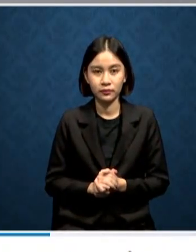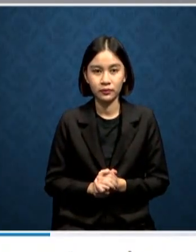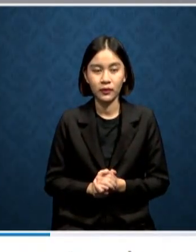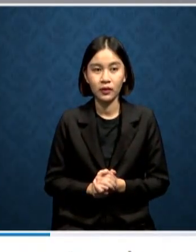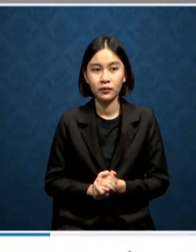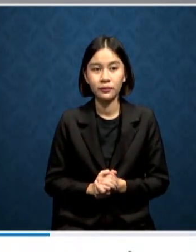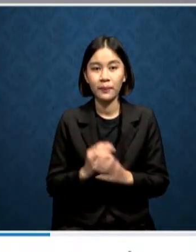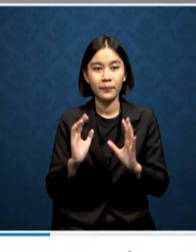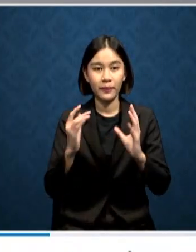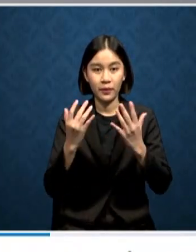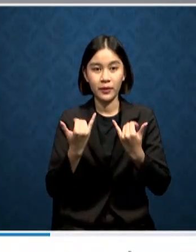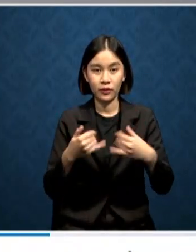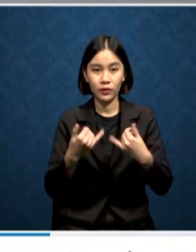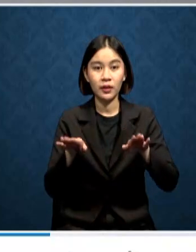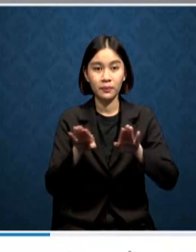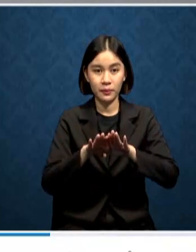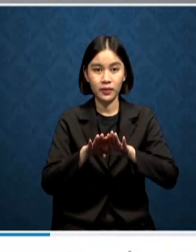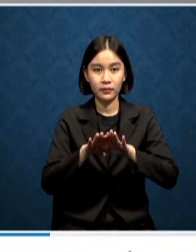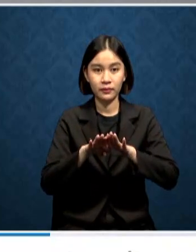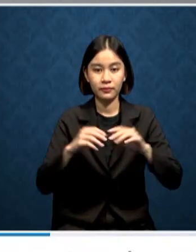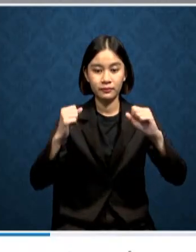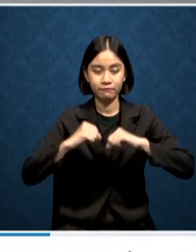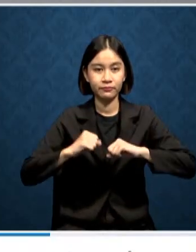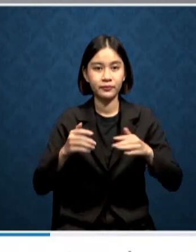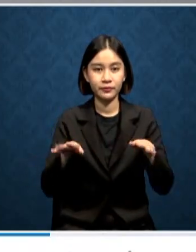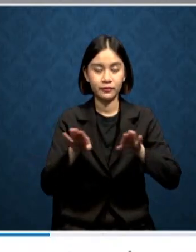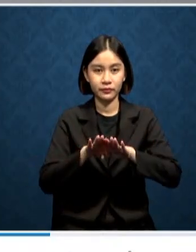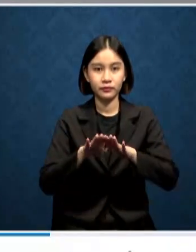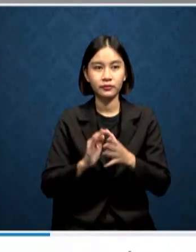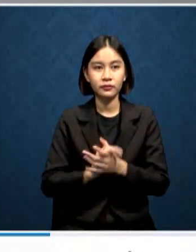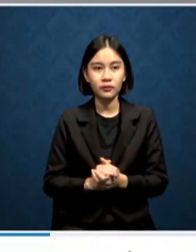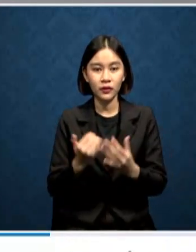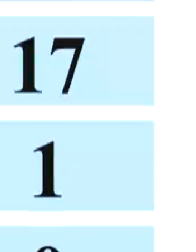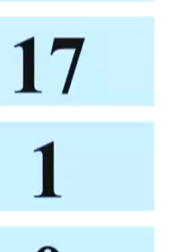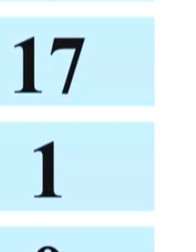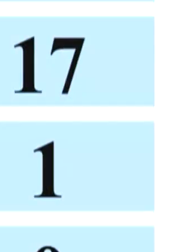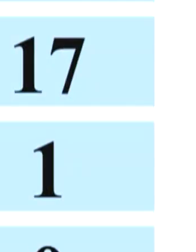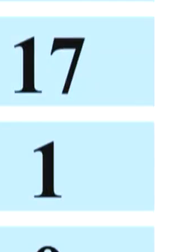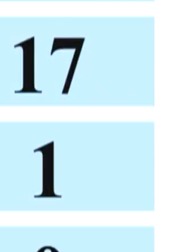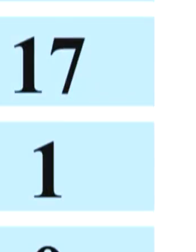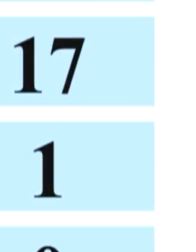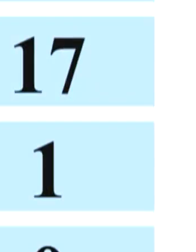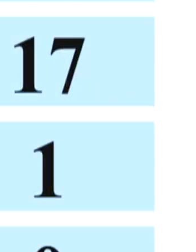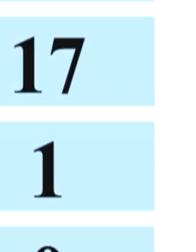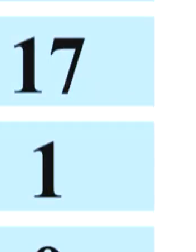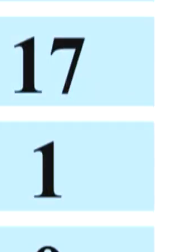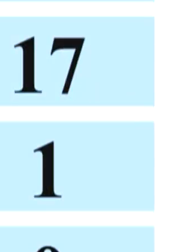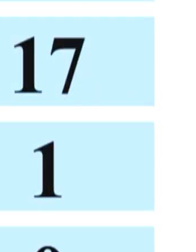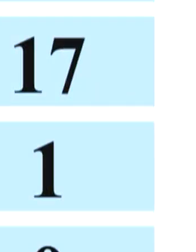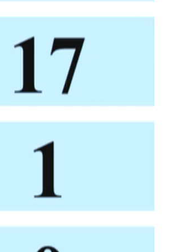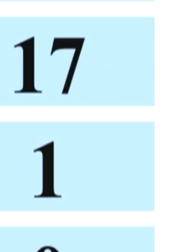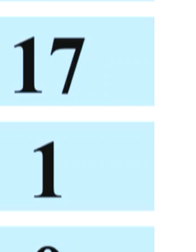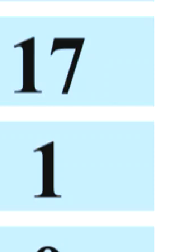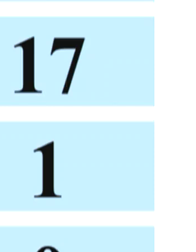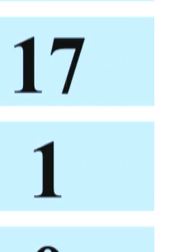ถ้าไม่มีผมขอปิดการลงคะแนนนะครับครับเจ้าที่แสดงผลครับมีจำนว